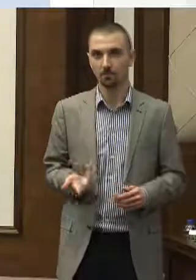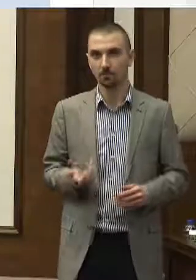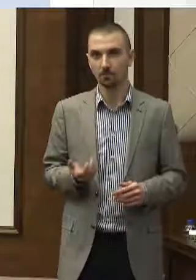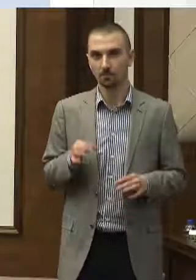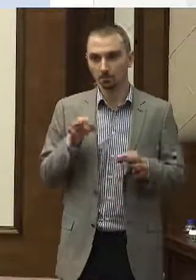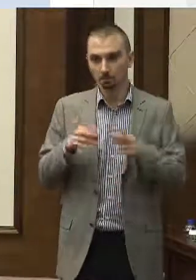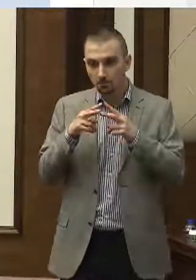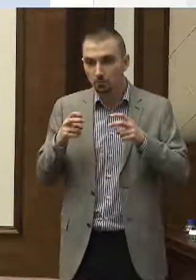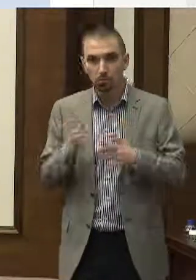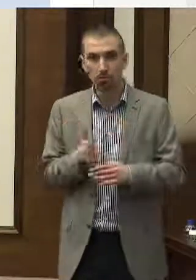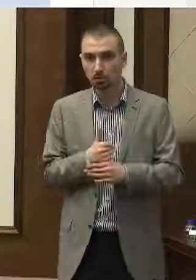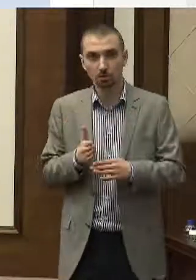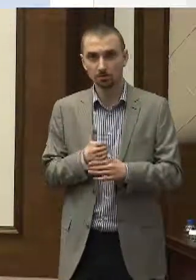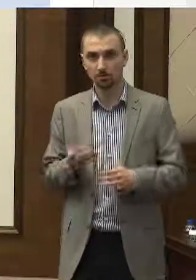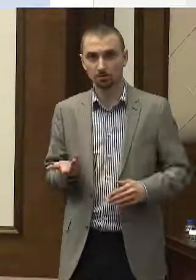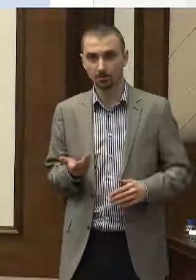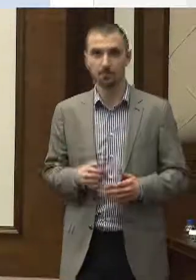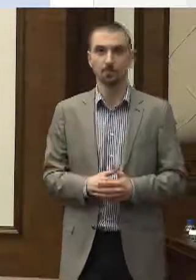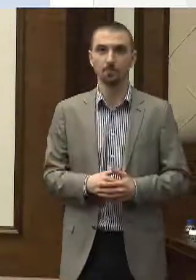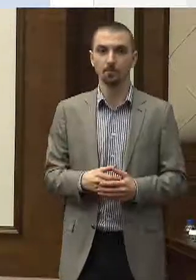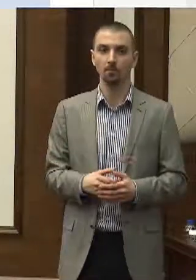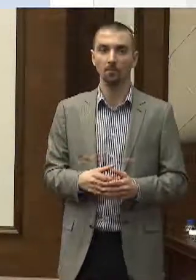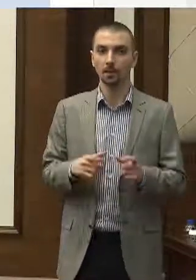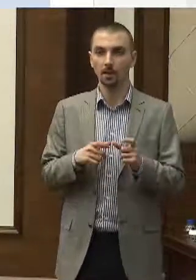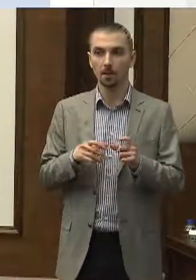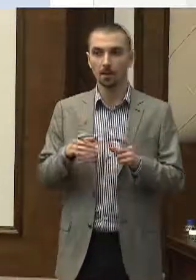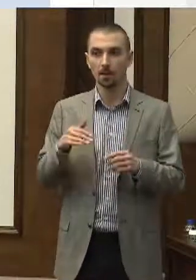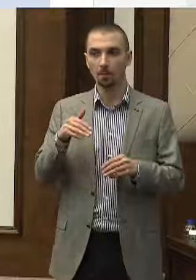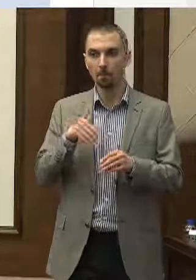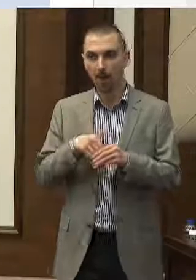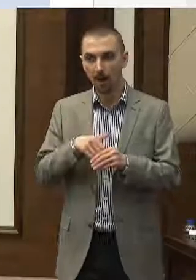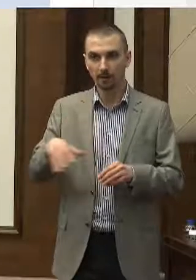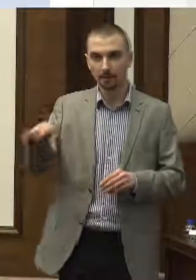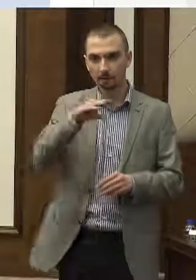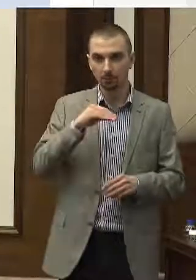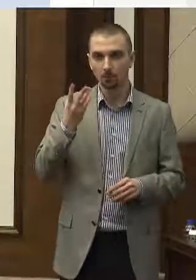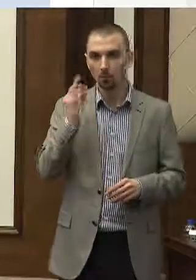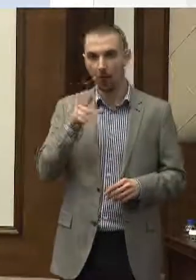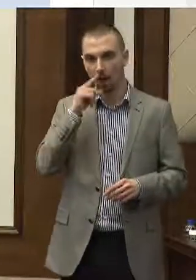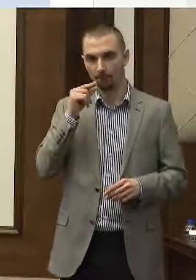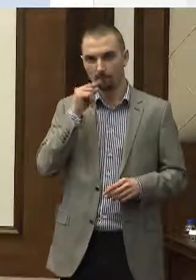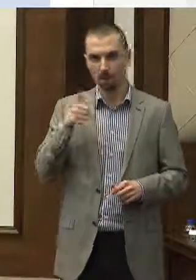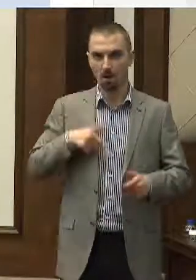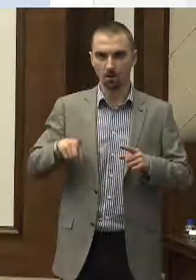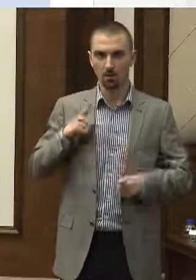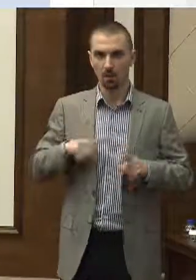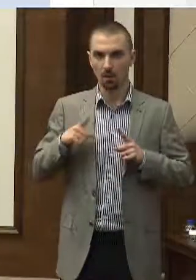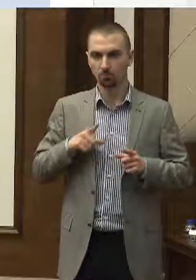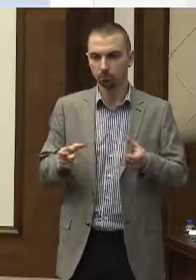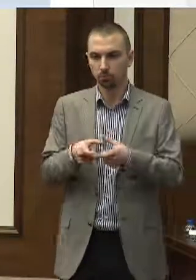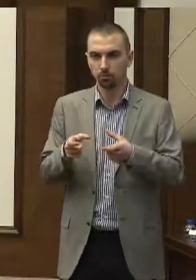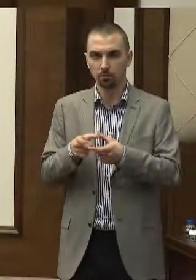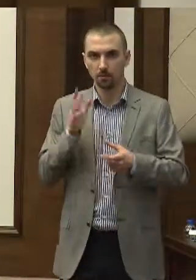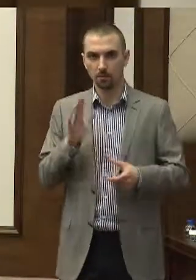Nedenlerini incelediğimizde siyasal partilerin erkek egemen yapı ve söylemler doğrultusunda